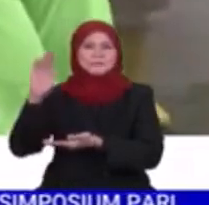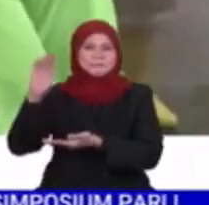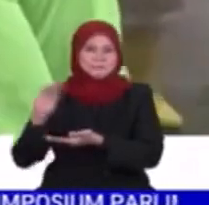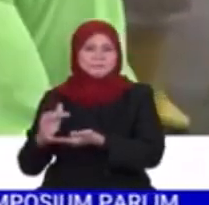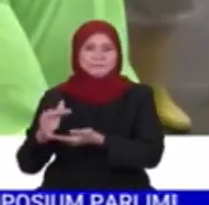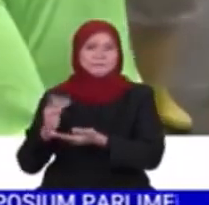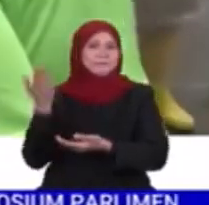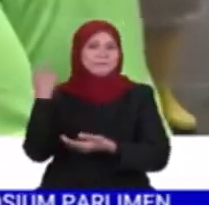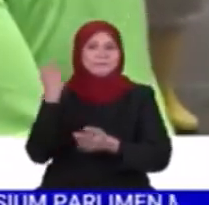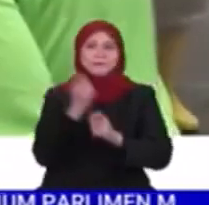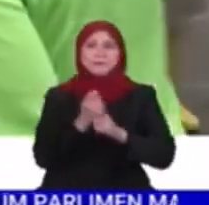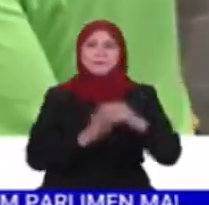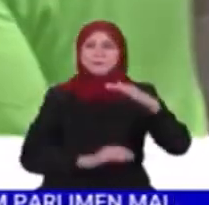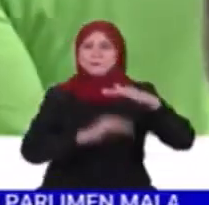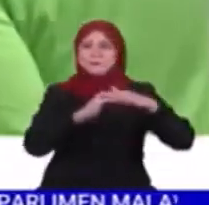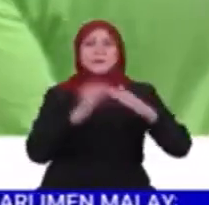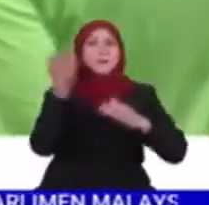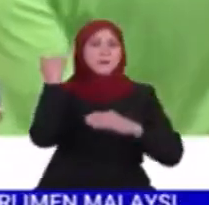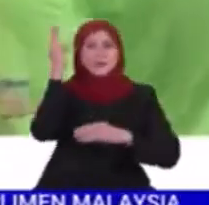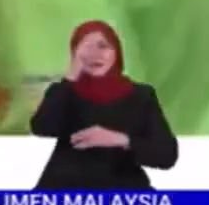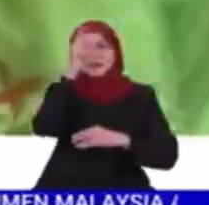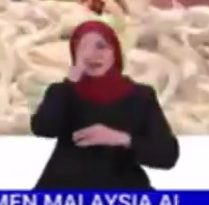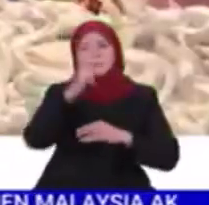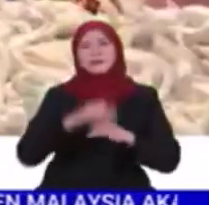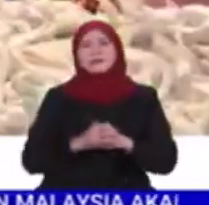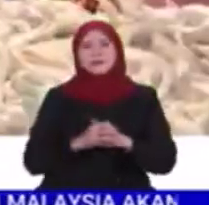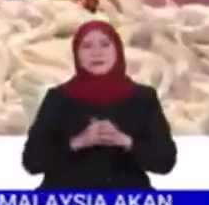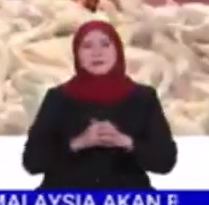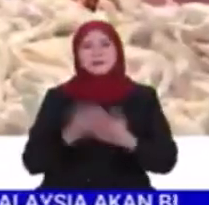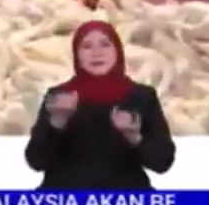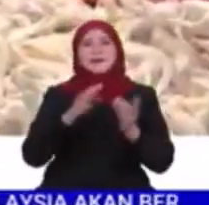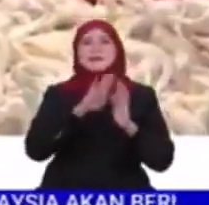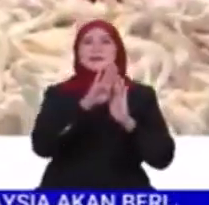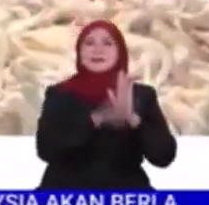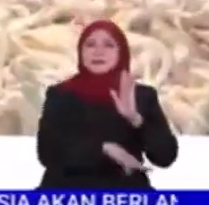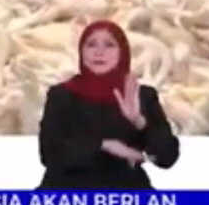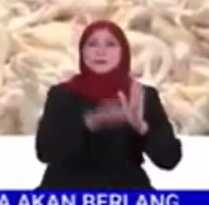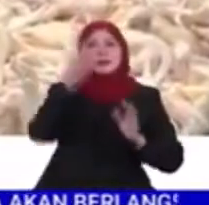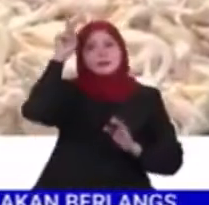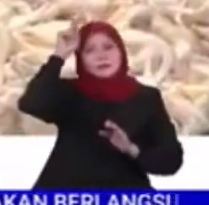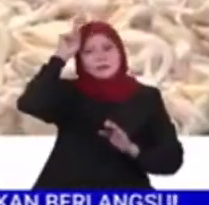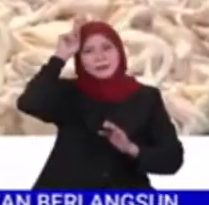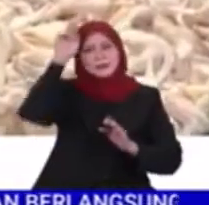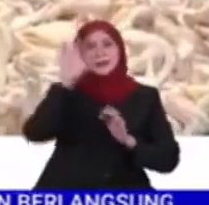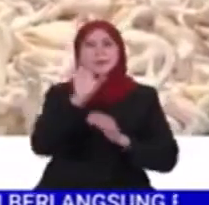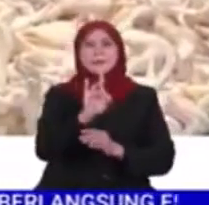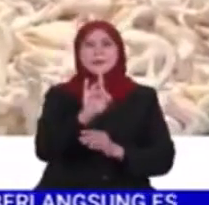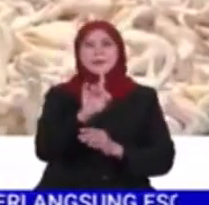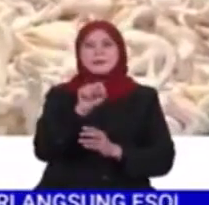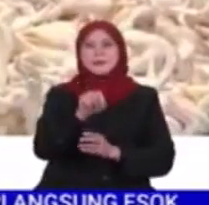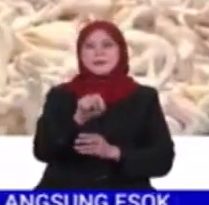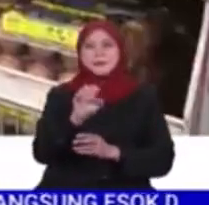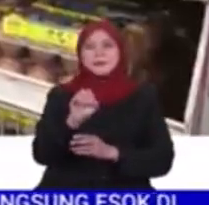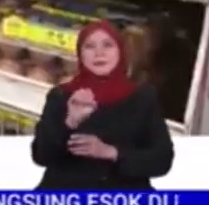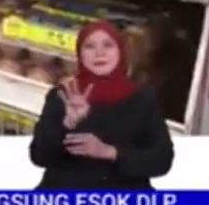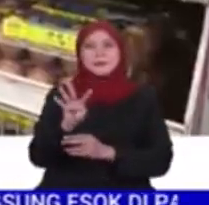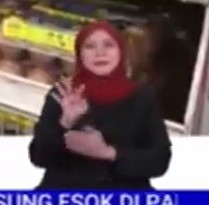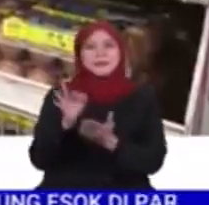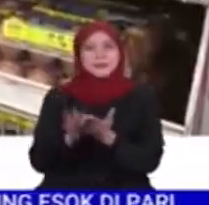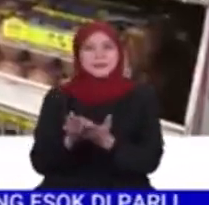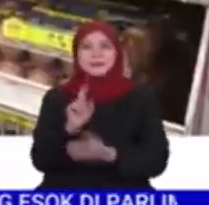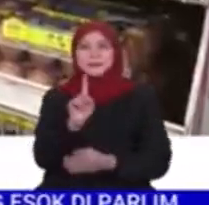bombongi telah ditetapkan oleh kerajaan dan yang paling rendah ialah di Kelantan 8ig empat sen 1